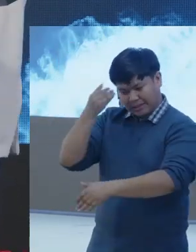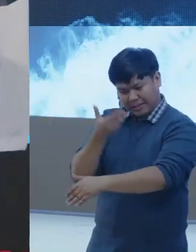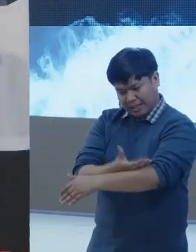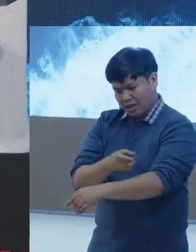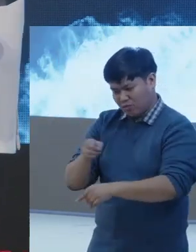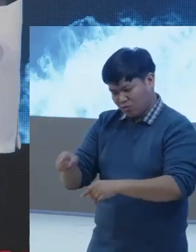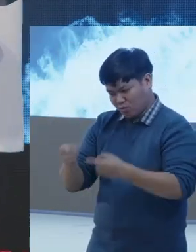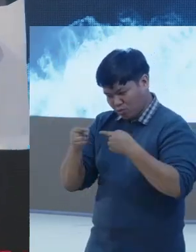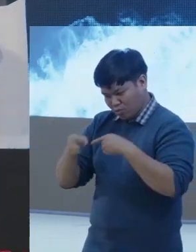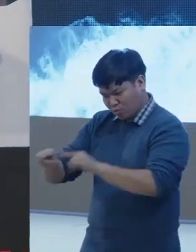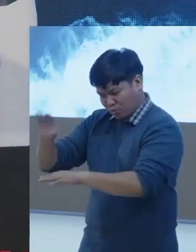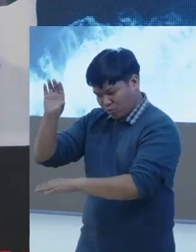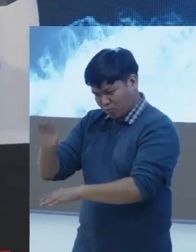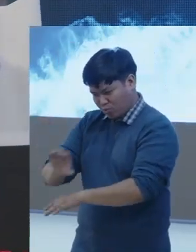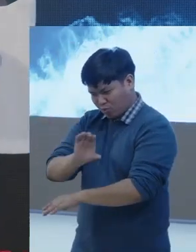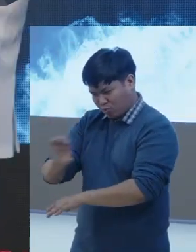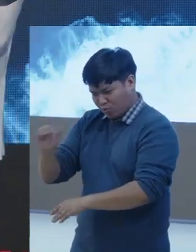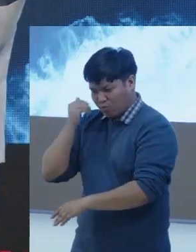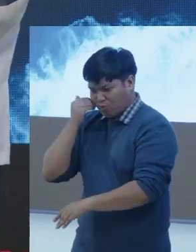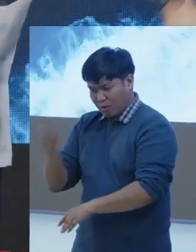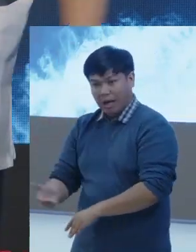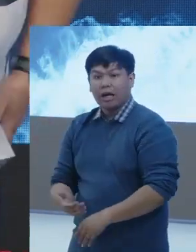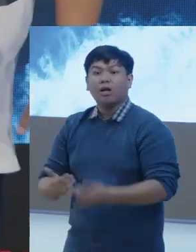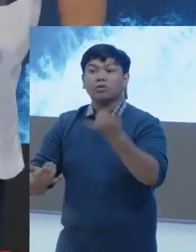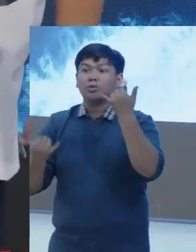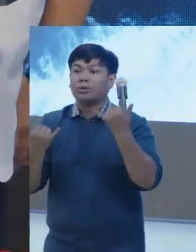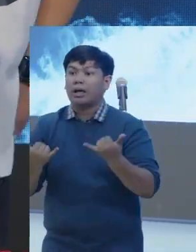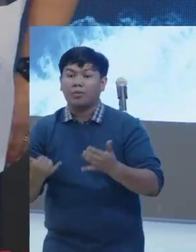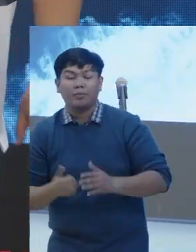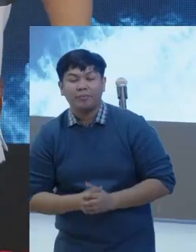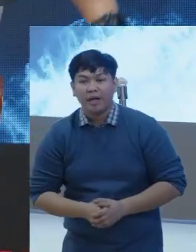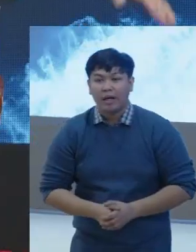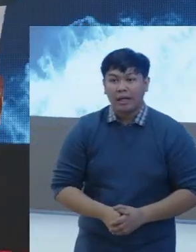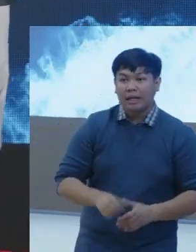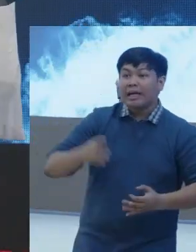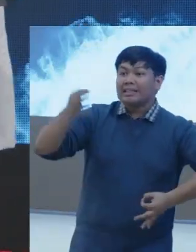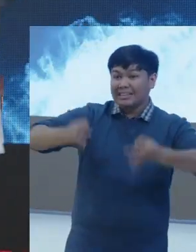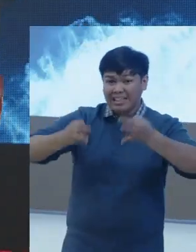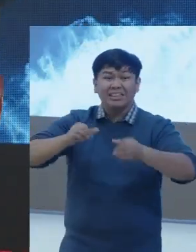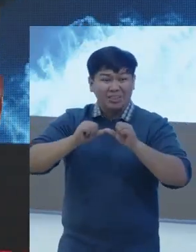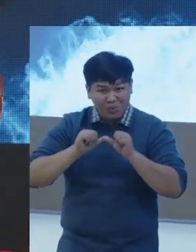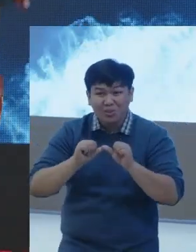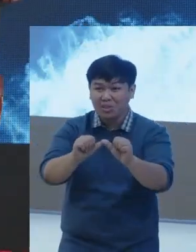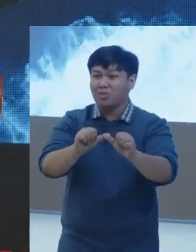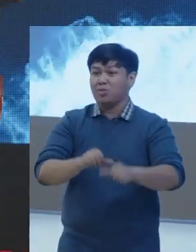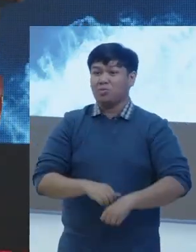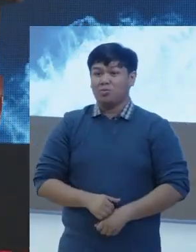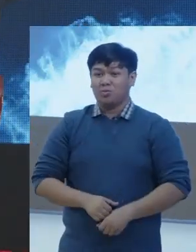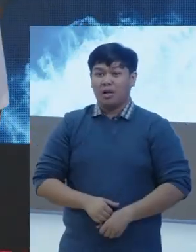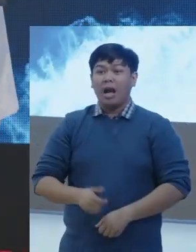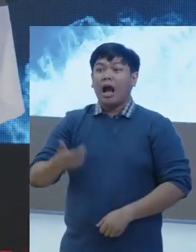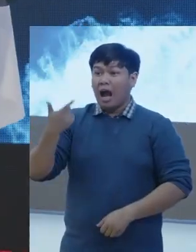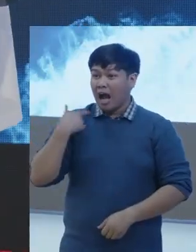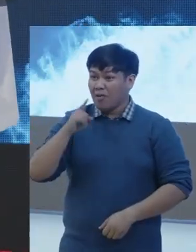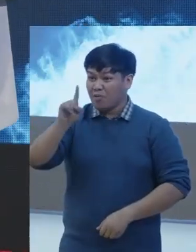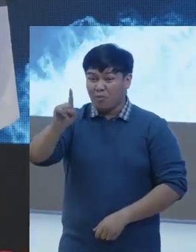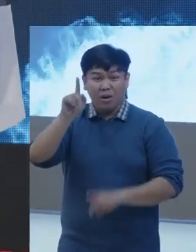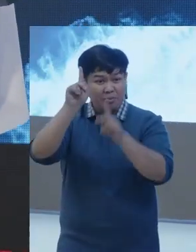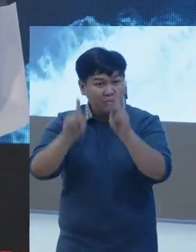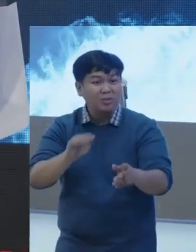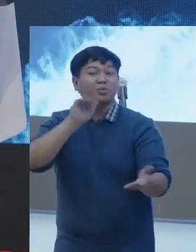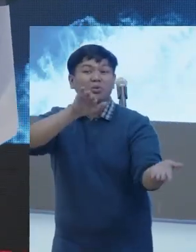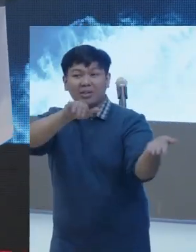Kaya hindi po nagbago ang justice ng Panginoon. He remained just and the justifier of